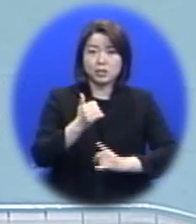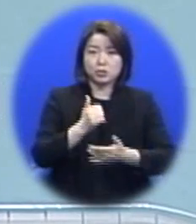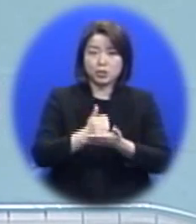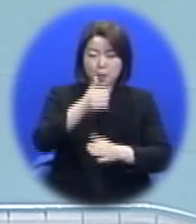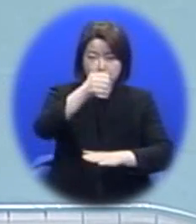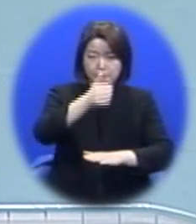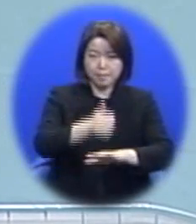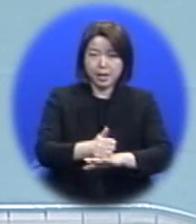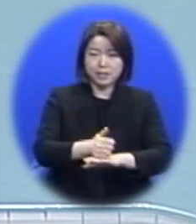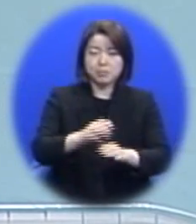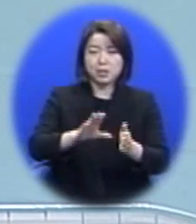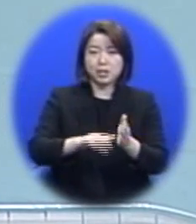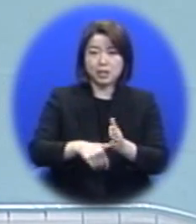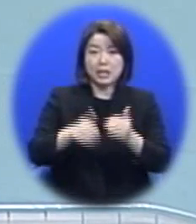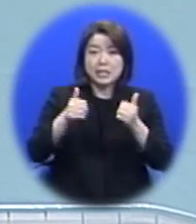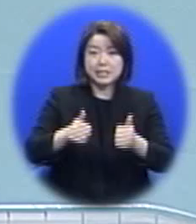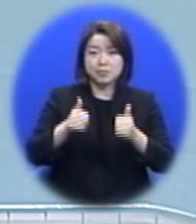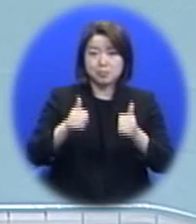주님 심판하실 때,